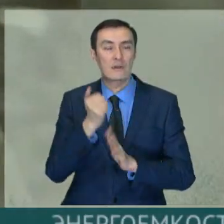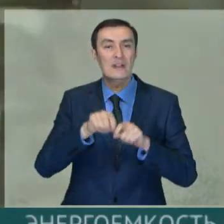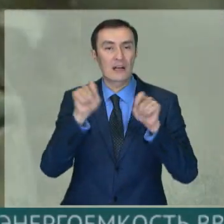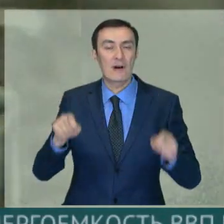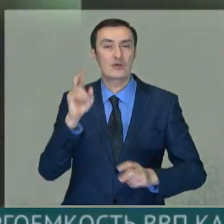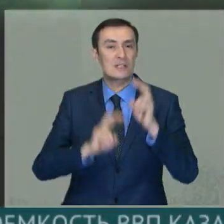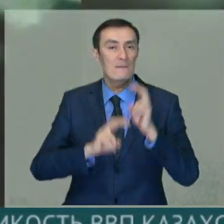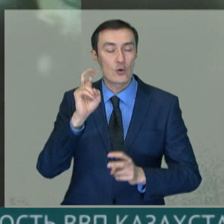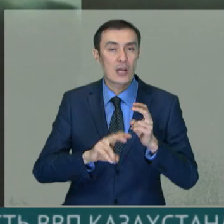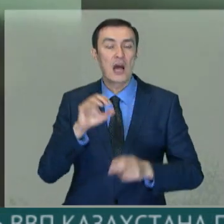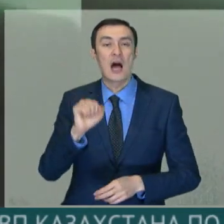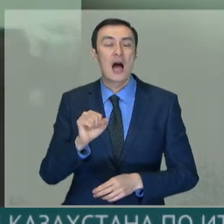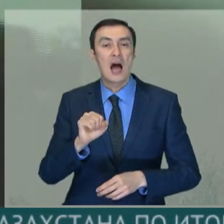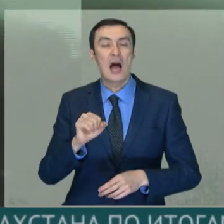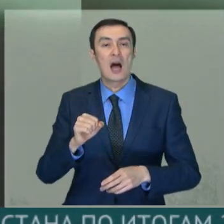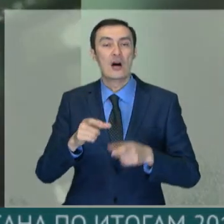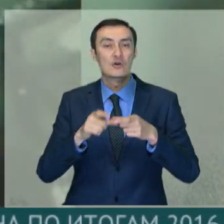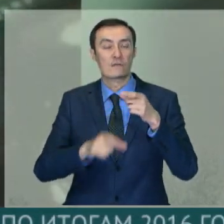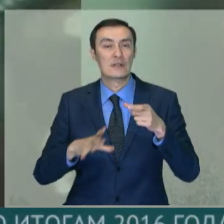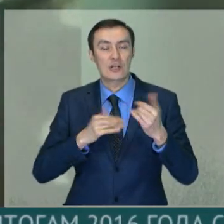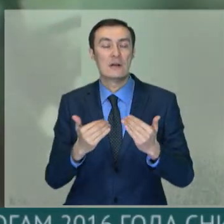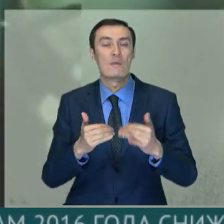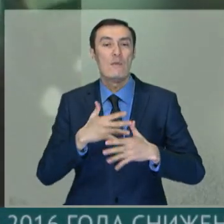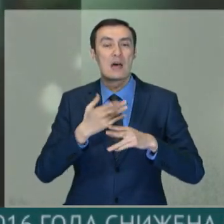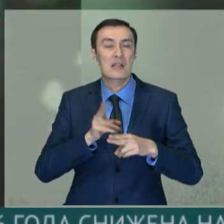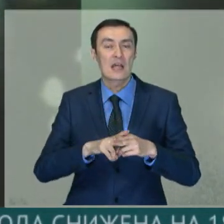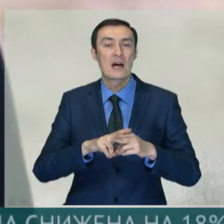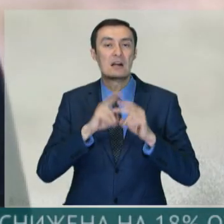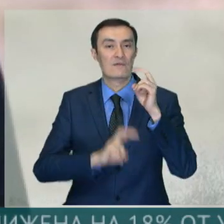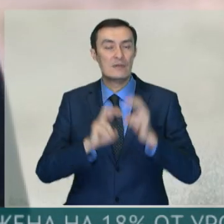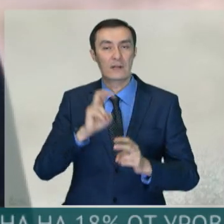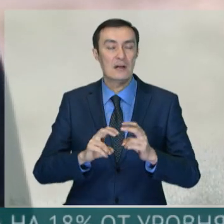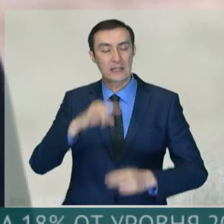рудники и заводы, а войлочные шапки горновых становится символом индустрии страны.